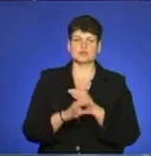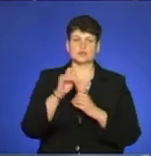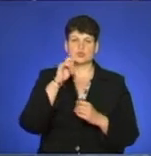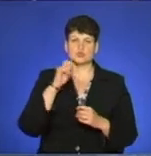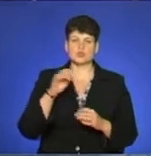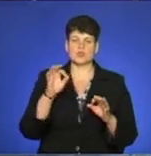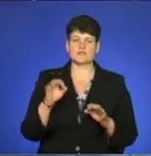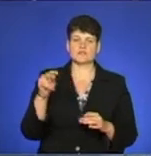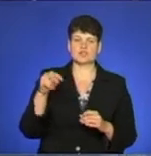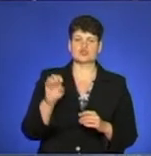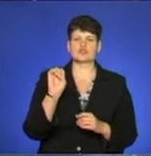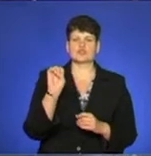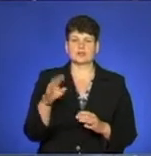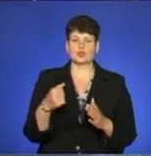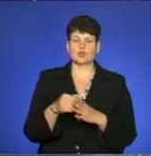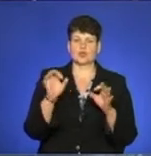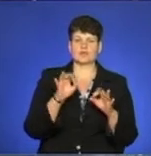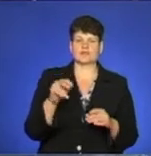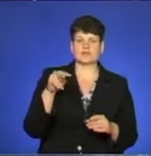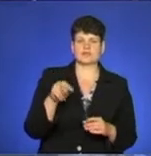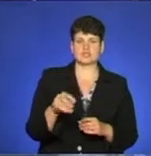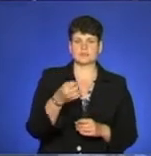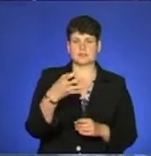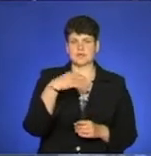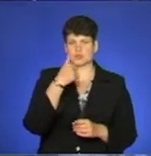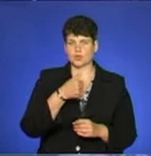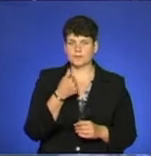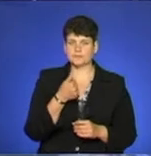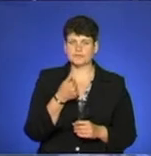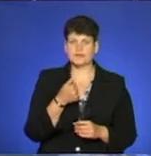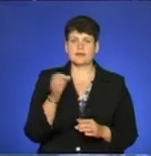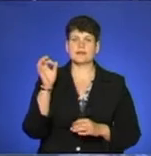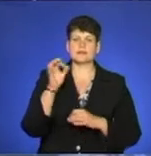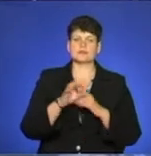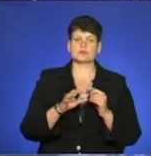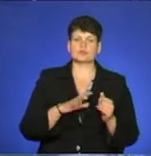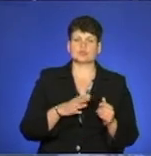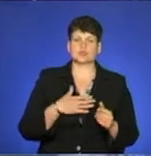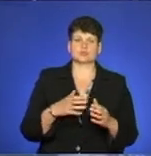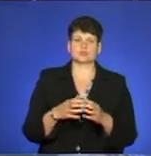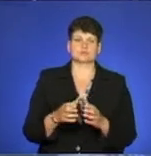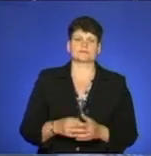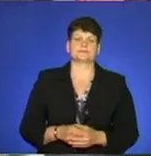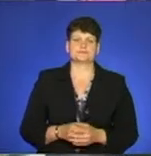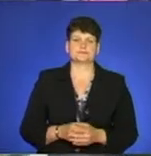осені 2014 до осені 2015. На заході побувала і наша знімальна група.